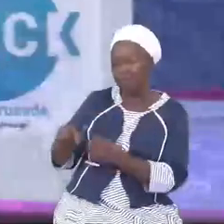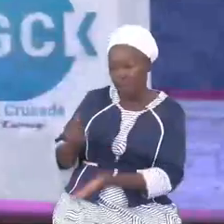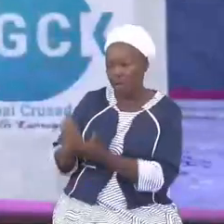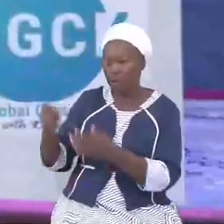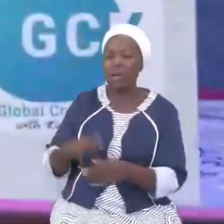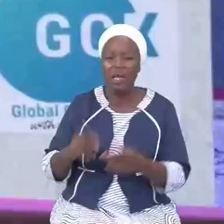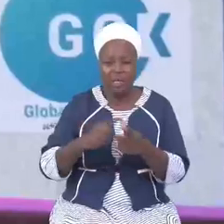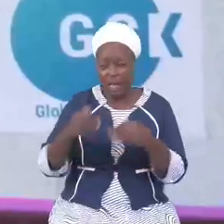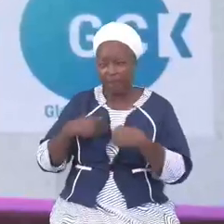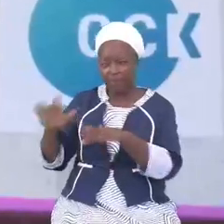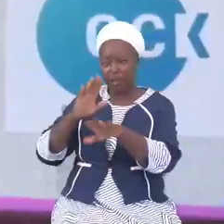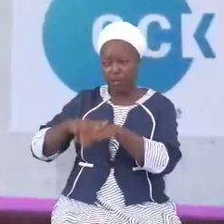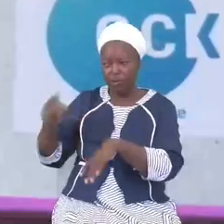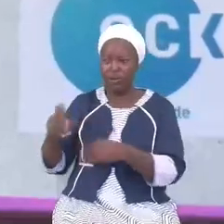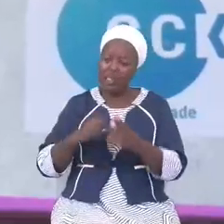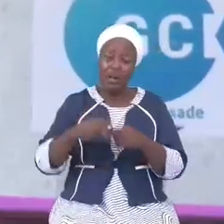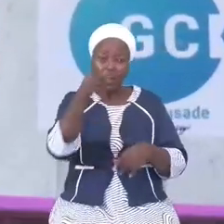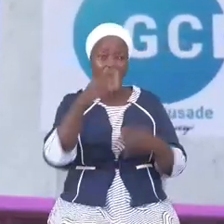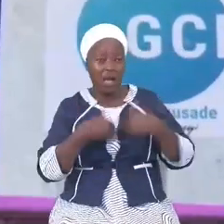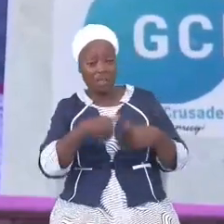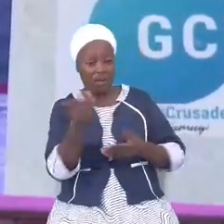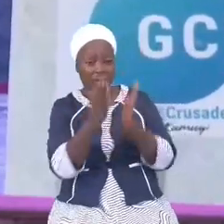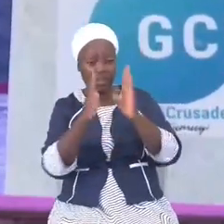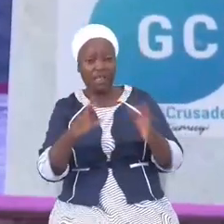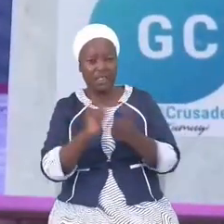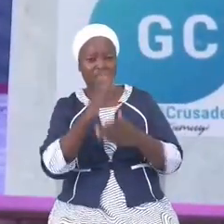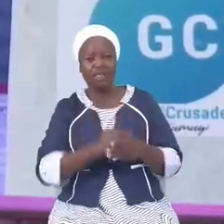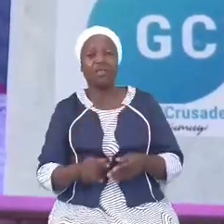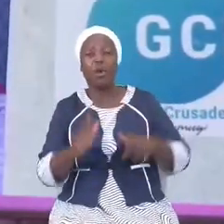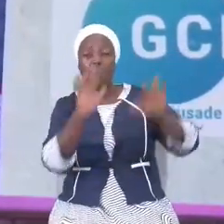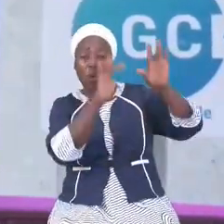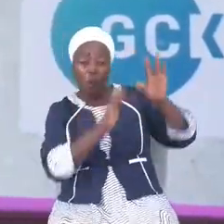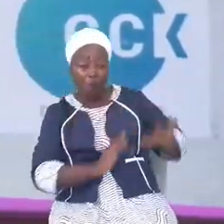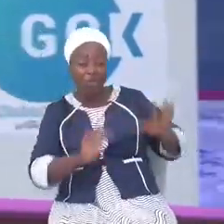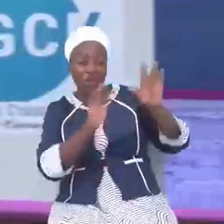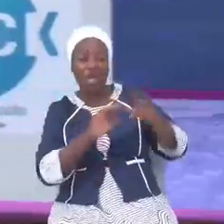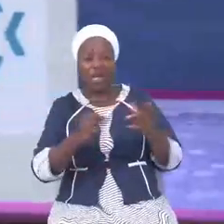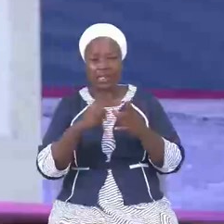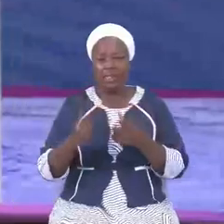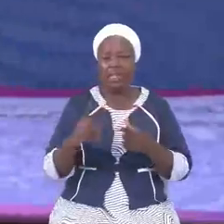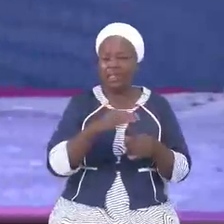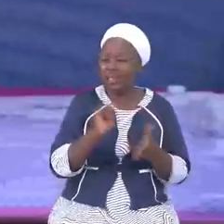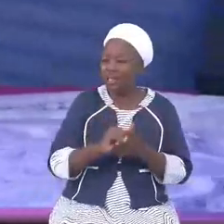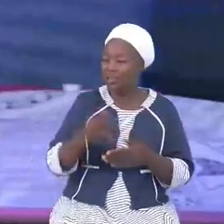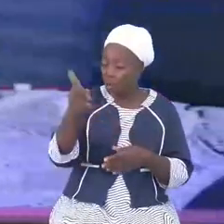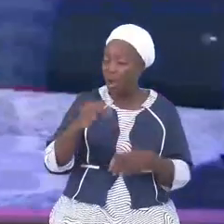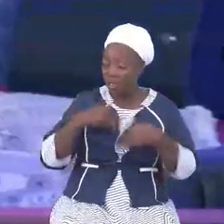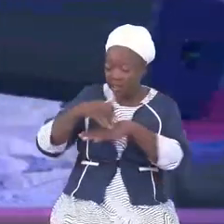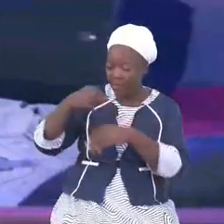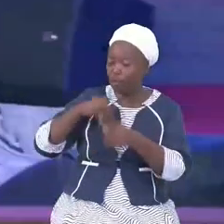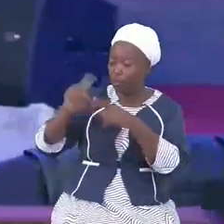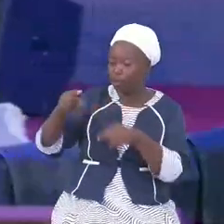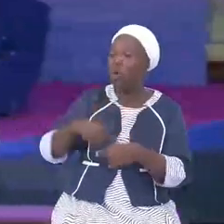messager compassion. Dieu m'envoie vers toi. Il veut te faire avoir compassion de toi. Dieu est un messager. Le nom est